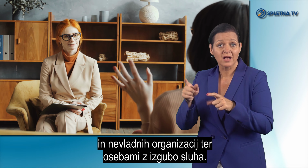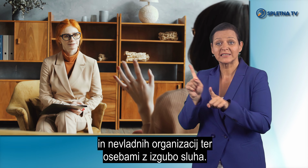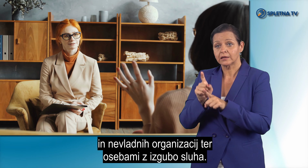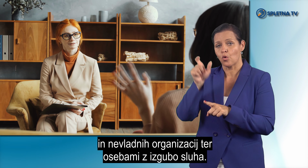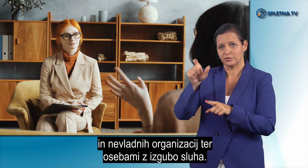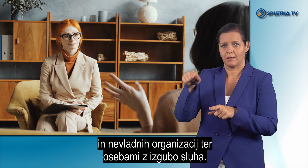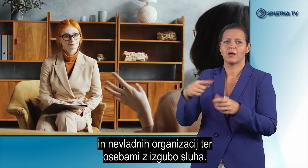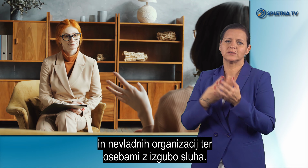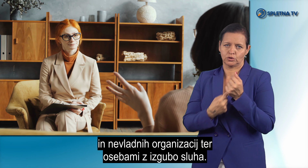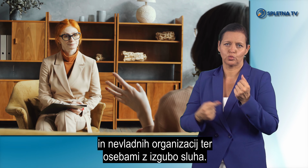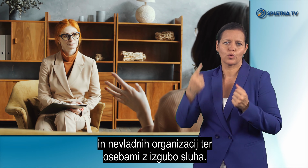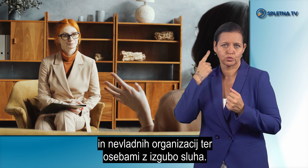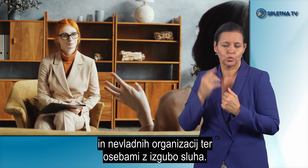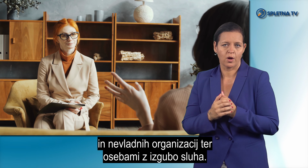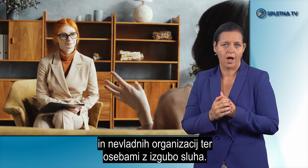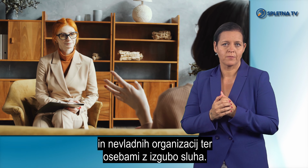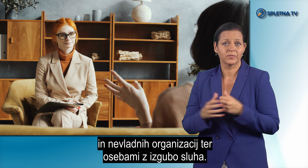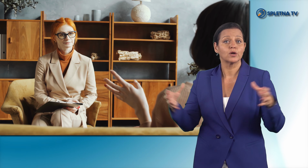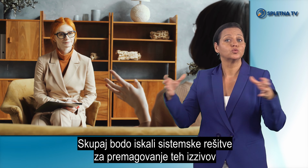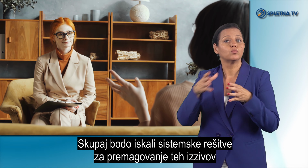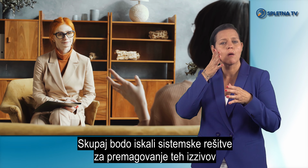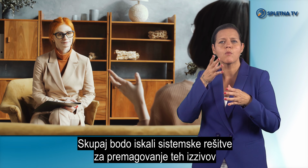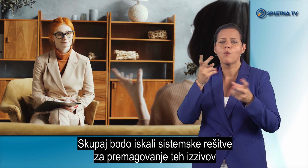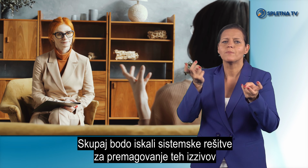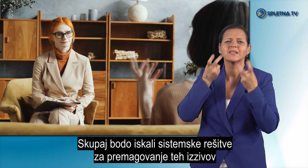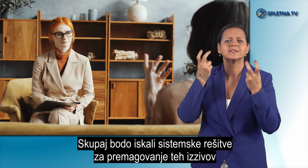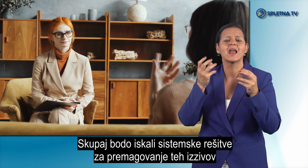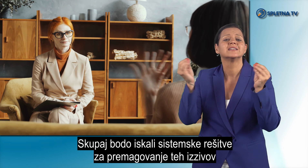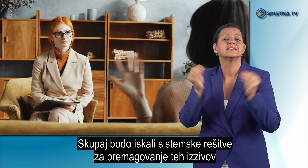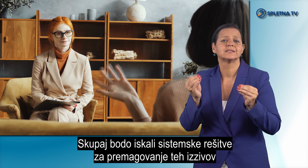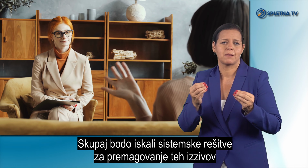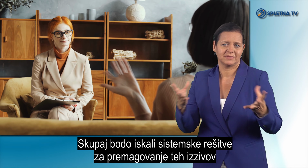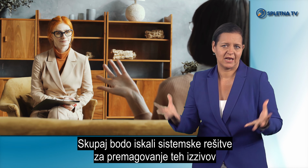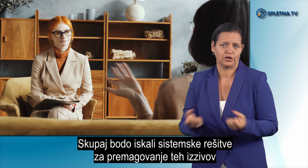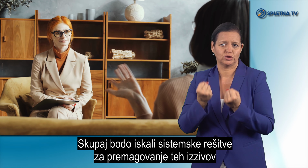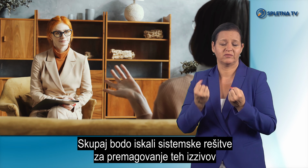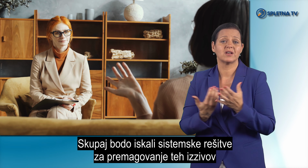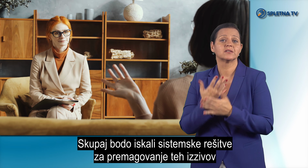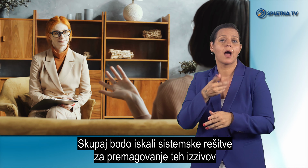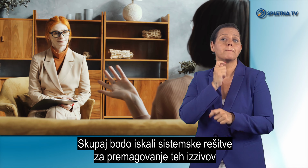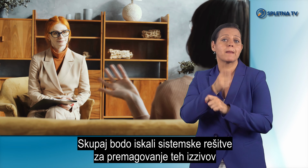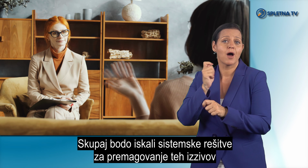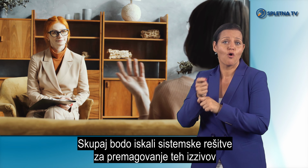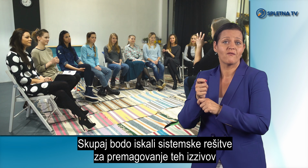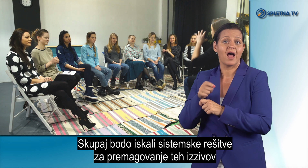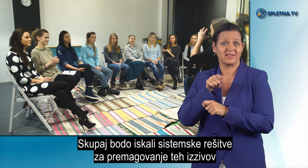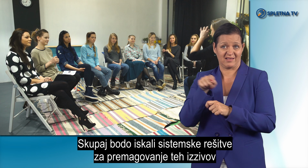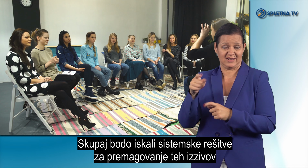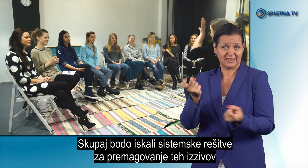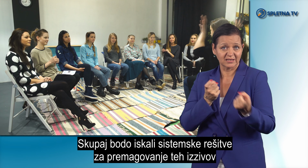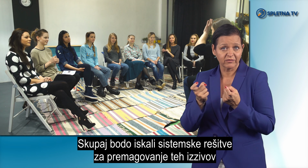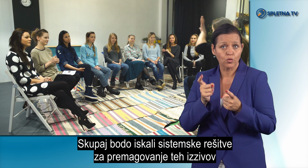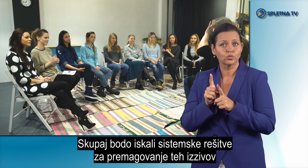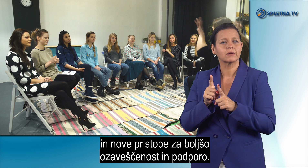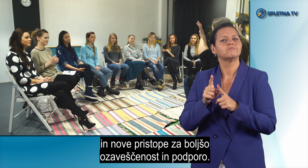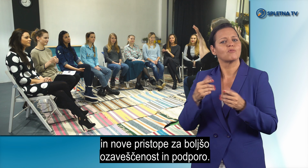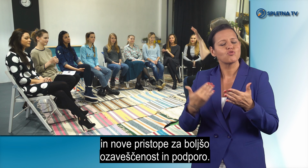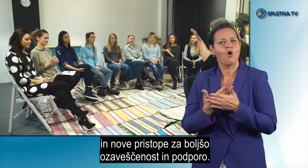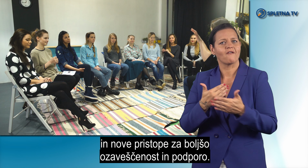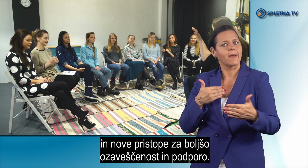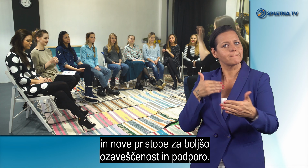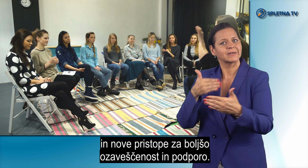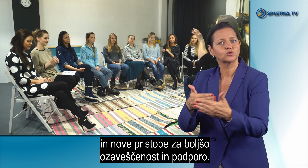osebami z izgubo sluha. Skupaj bodo iskali sistemske rešitve za premagovanje teh izzivov in nove